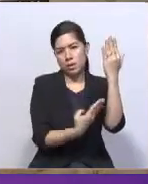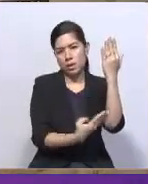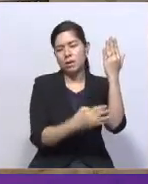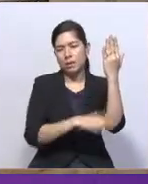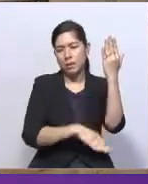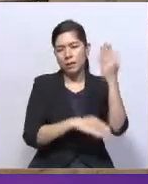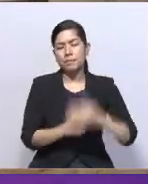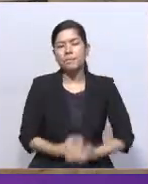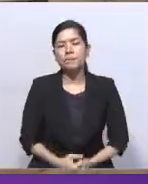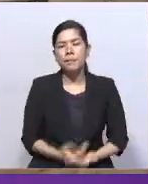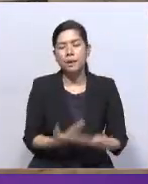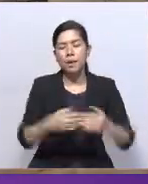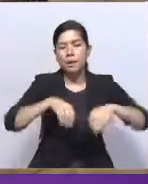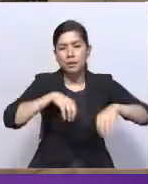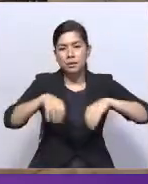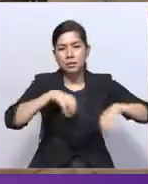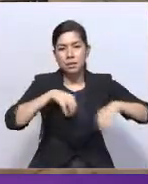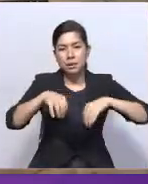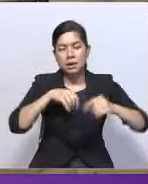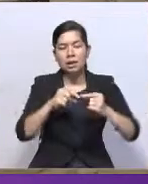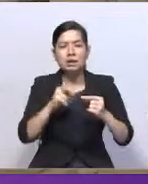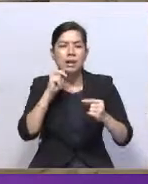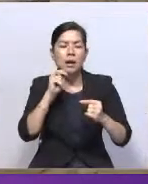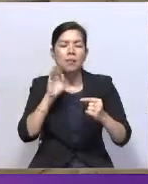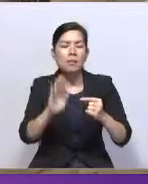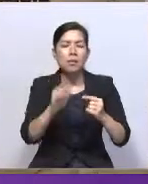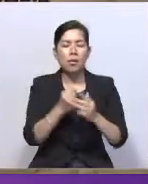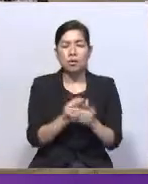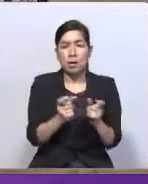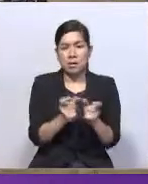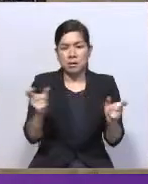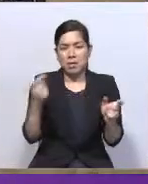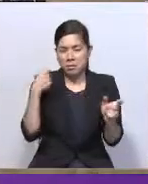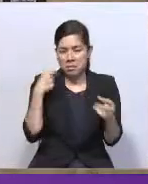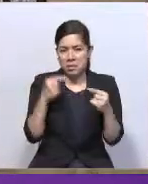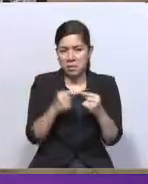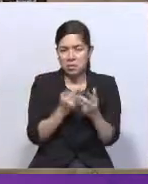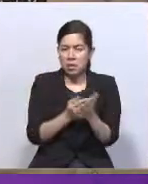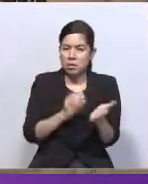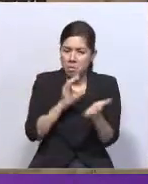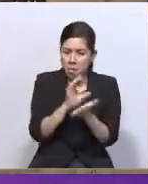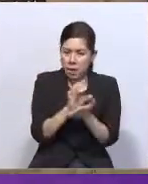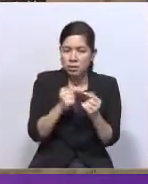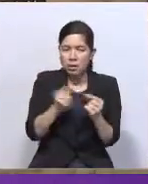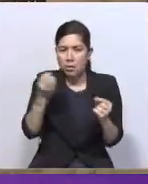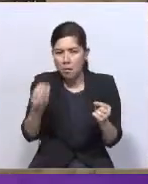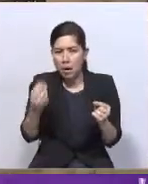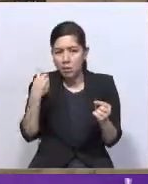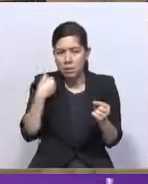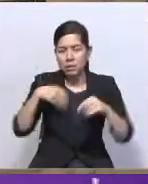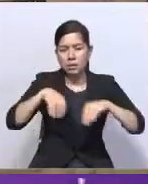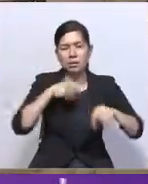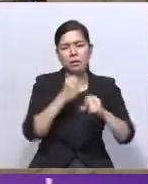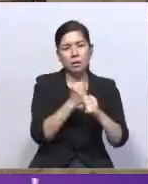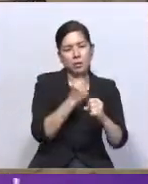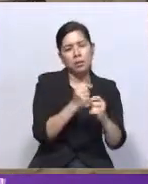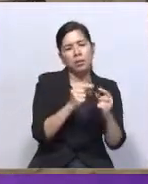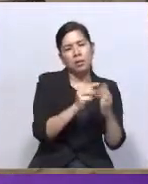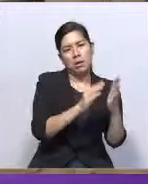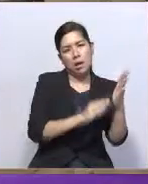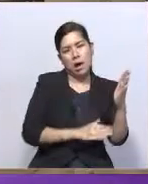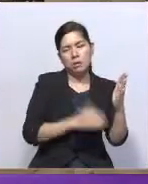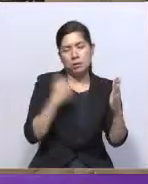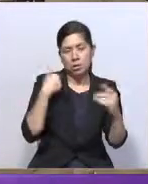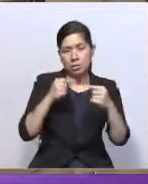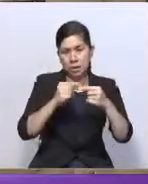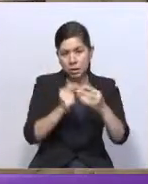ก็เป็นการบริหารจัดการน้ำในโครงการขนาดใหญ่ซึ่งจะต้องใช้งบประมาณจำนวนมากนะครับแล้วก็จะต้องทำกันหลายปีอันนี้ก็จะบรรจุเอ